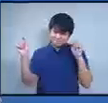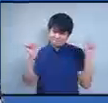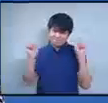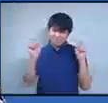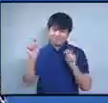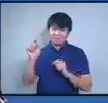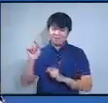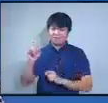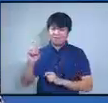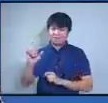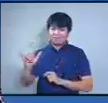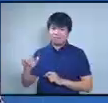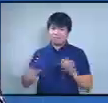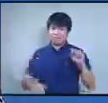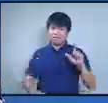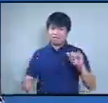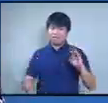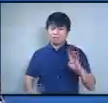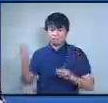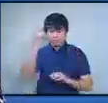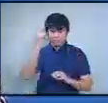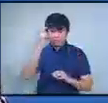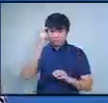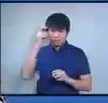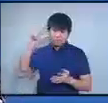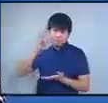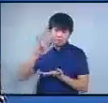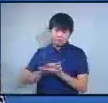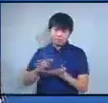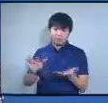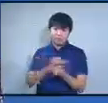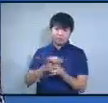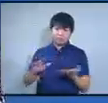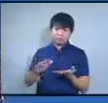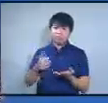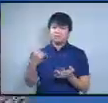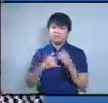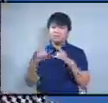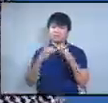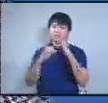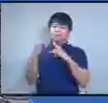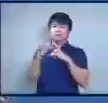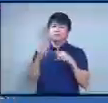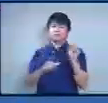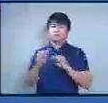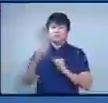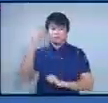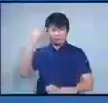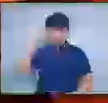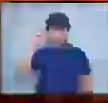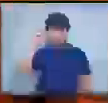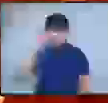Albay. Pero nasira ang Legazpi Airport at ilang establisimiento. Maaksyon si Hannibal